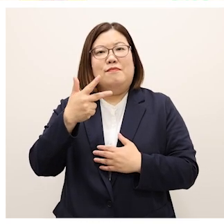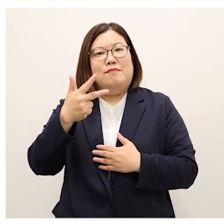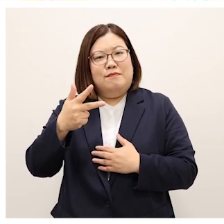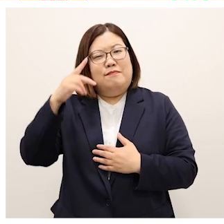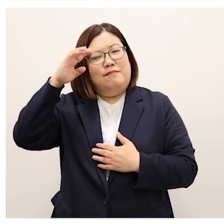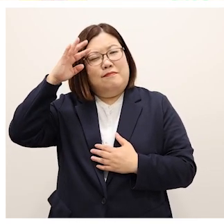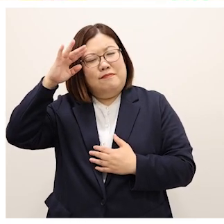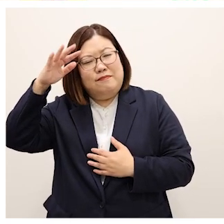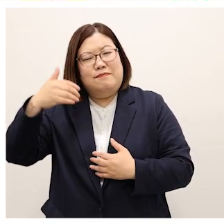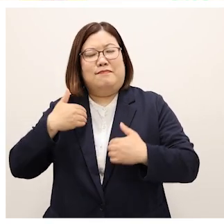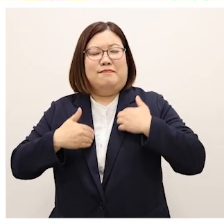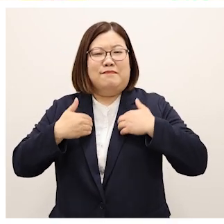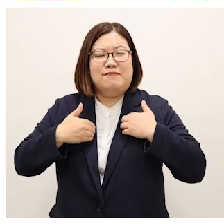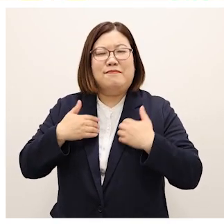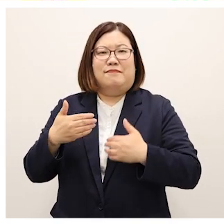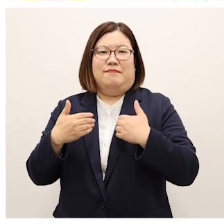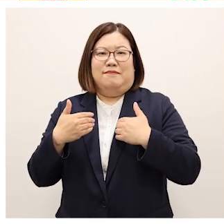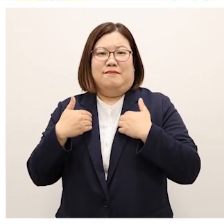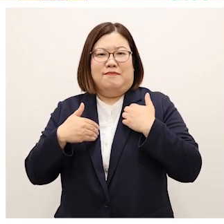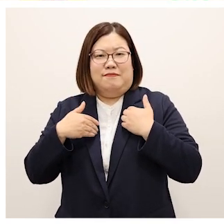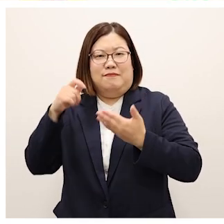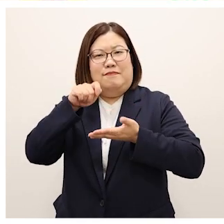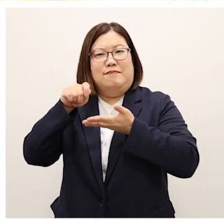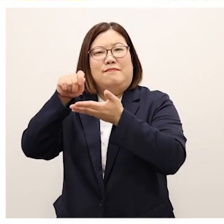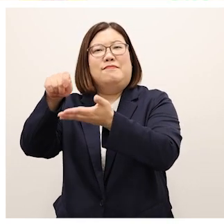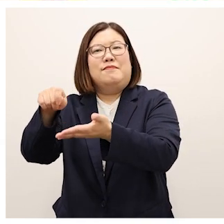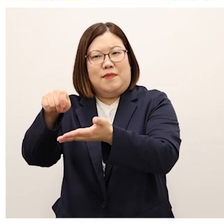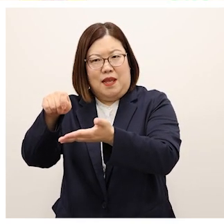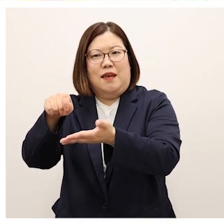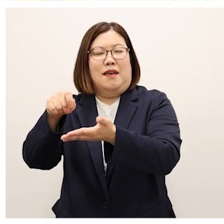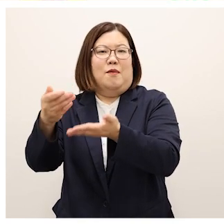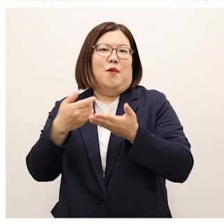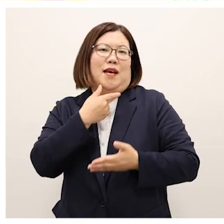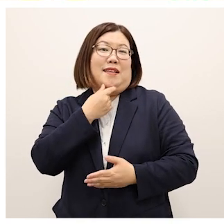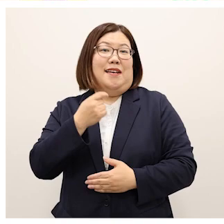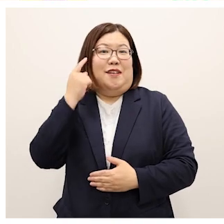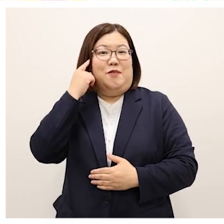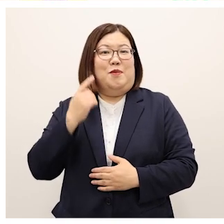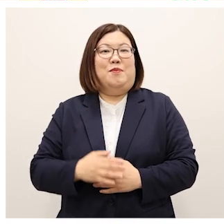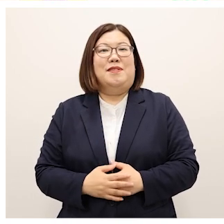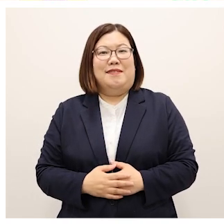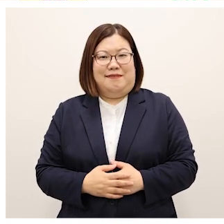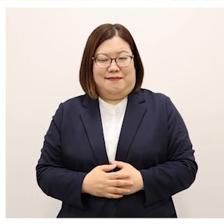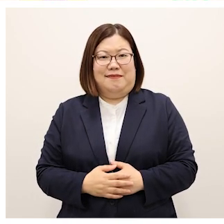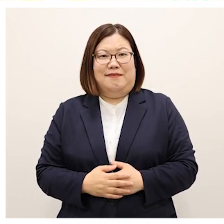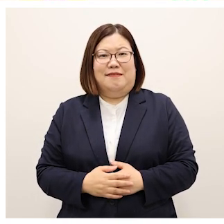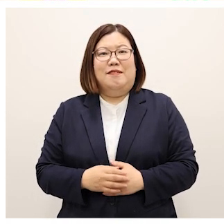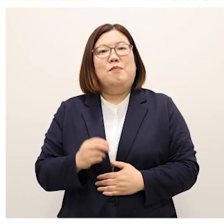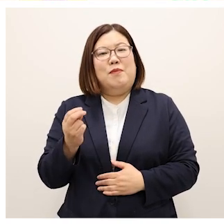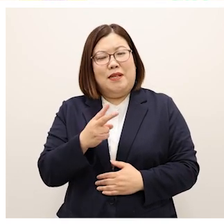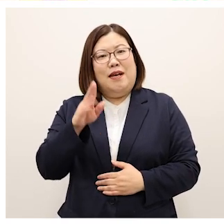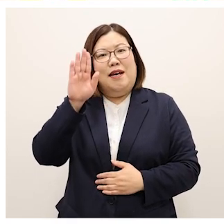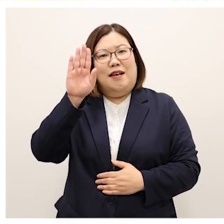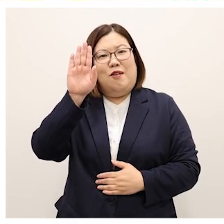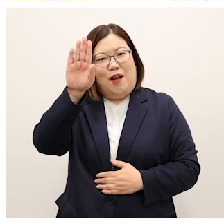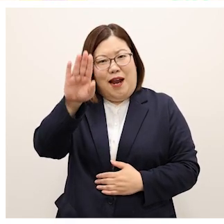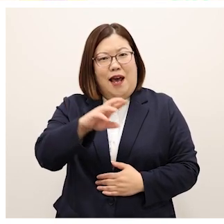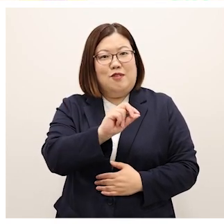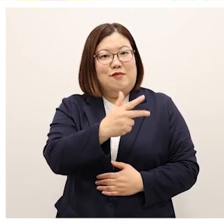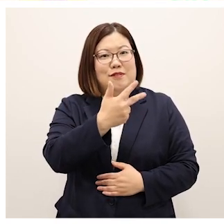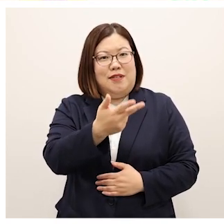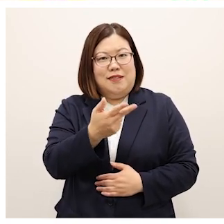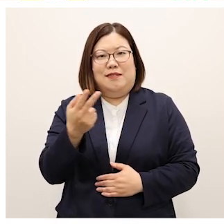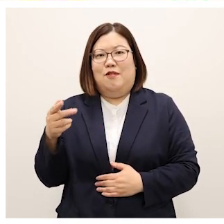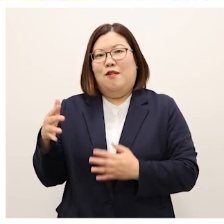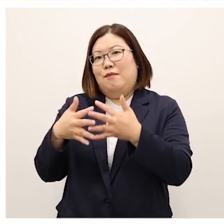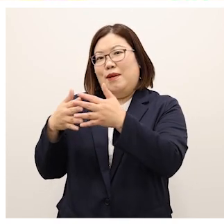方々です。パロアル都の生徒の皆さんには、土浦での素晴らしい思い出を持ち帰っていただければと